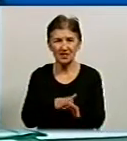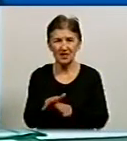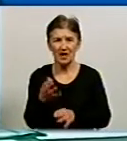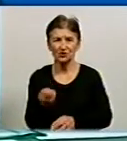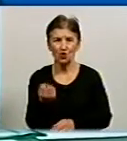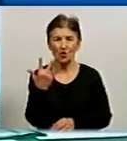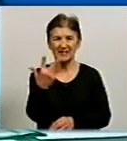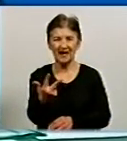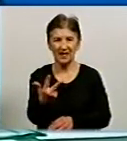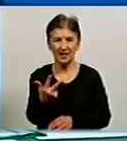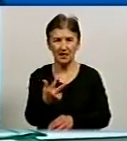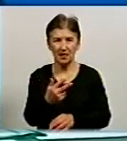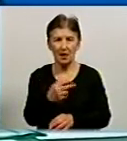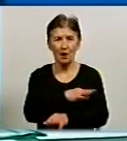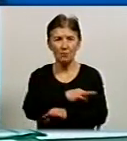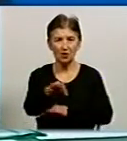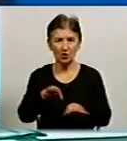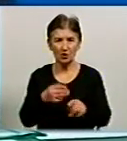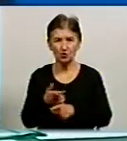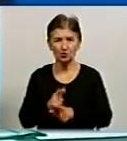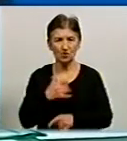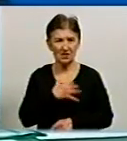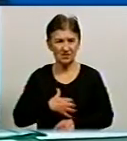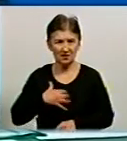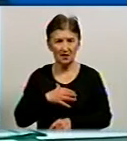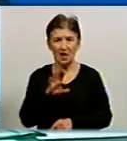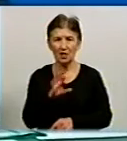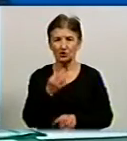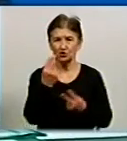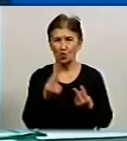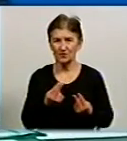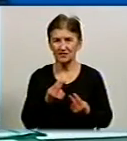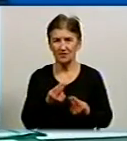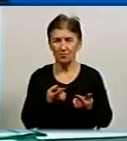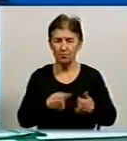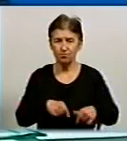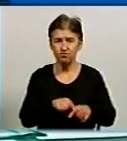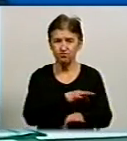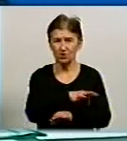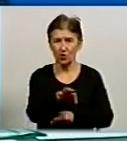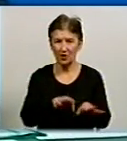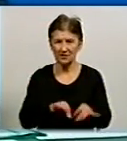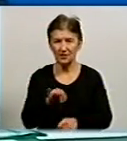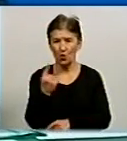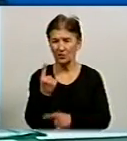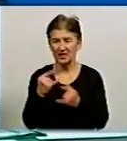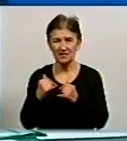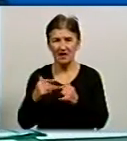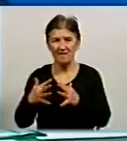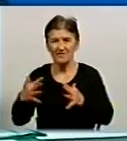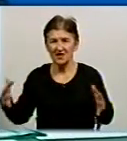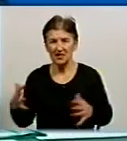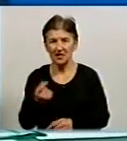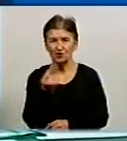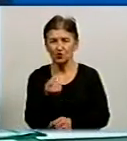3 проєкти. Дуже цікавих, дуже важливих. Це і соціальний проєкт один, і великий проєкт один. Там буквально трошки